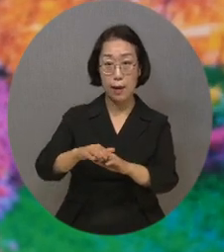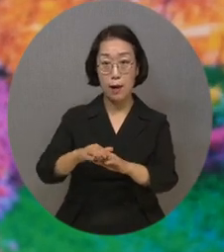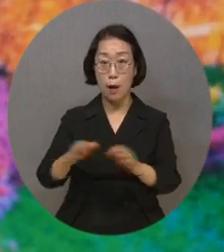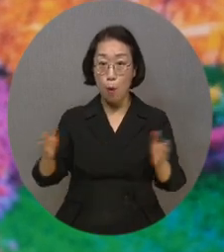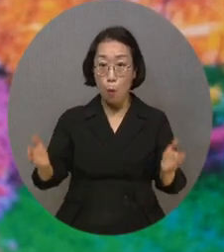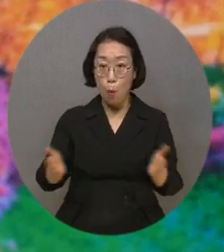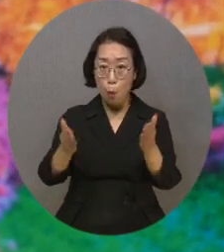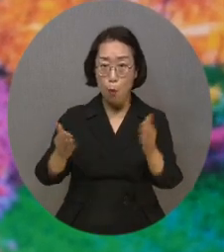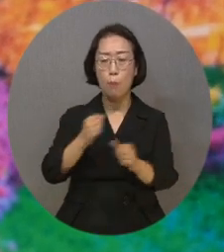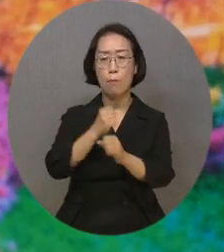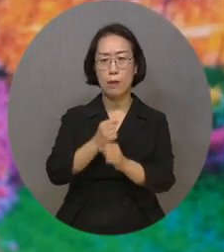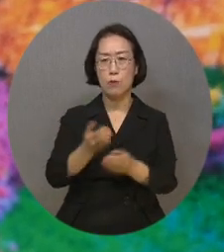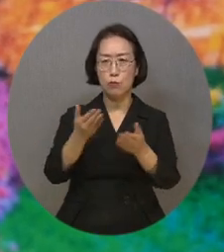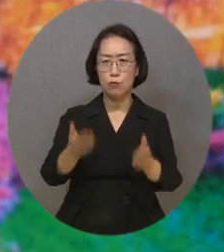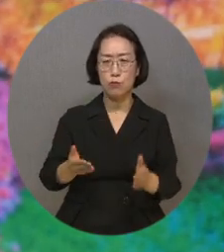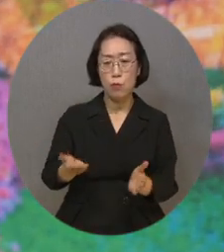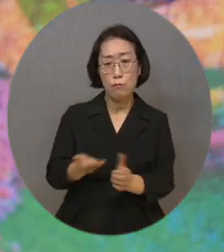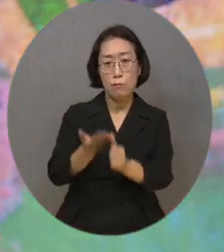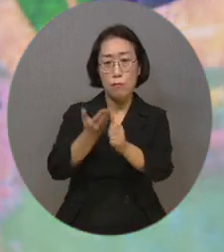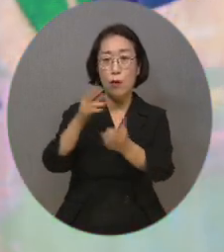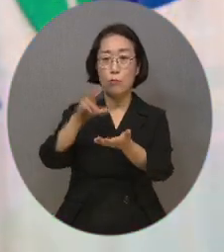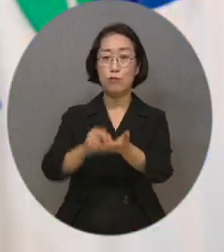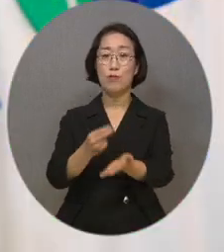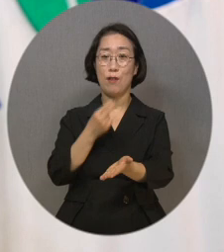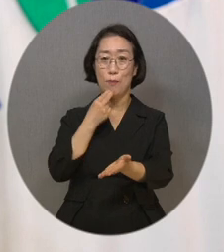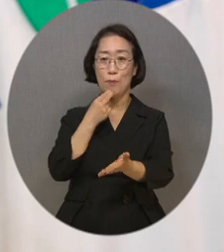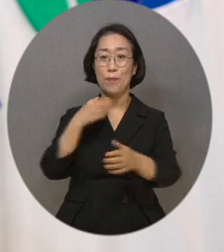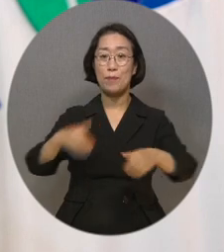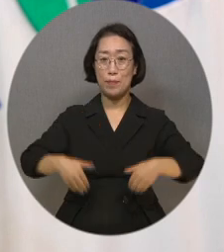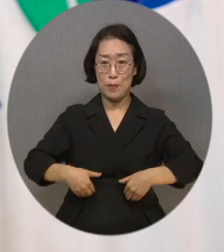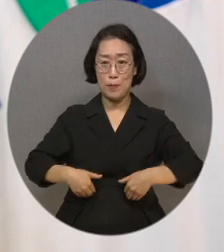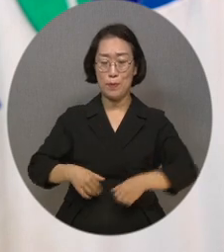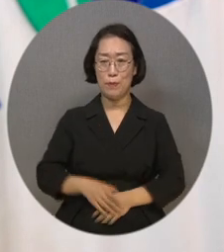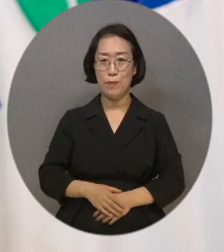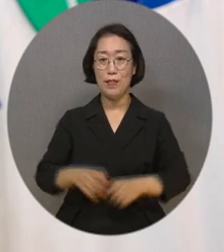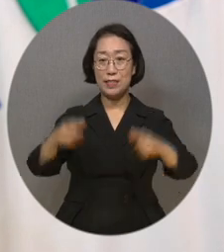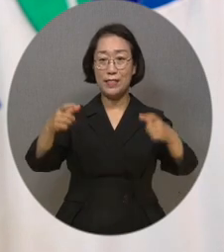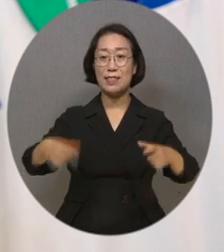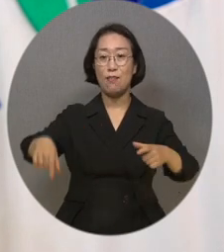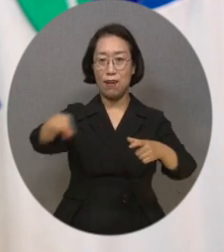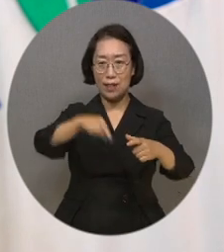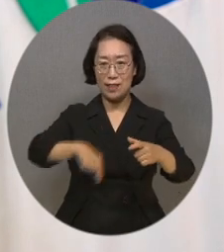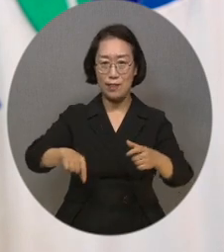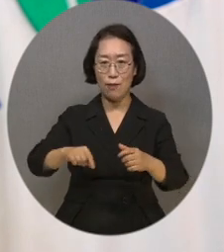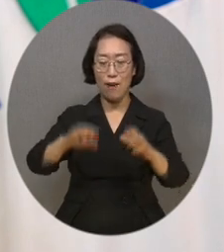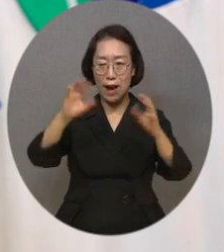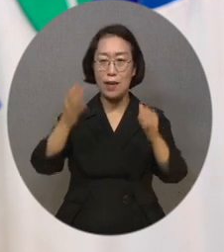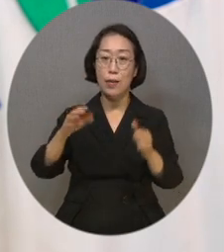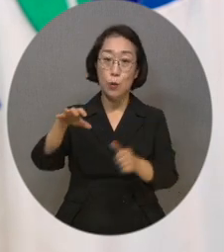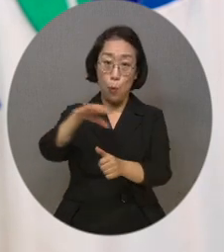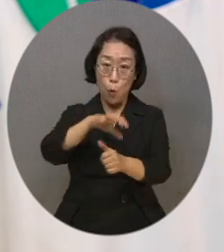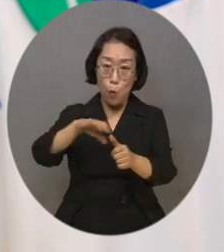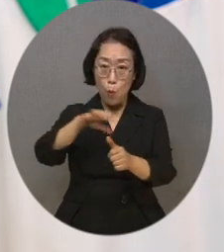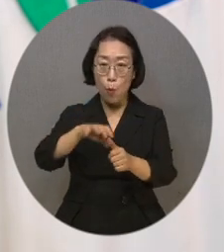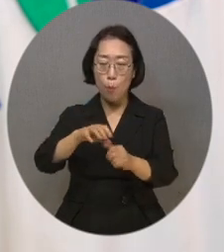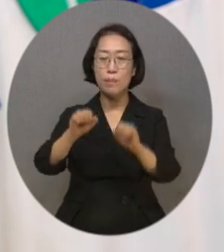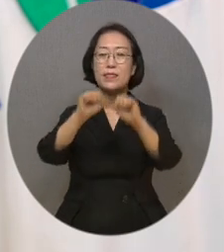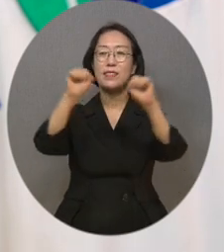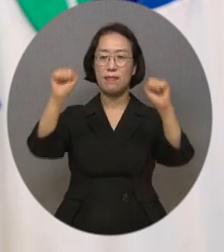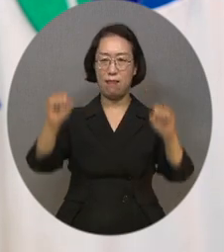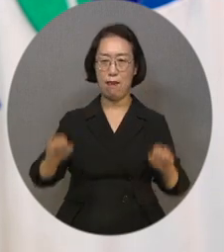크게 문제점이 없도록 해줘야 되는데 그러려면 이제 결국은 우리 지역 내에서 이제 아이 돌봄 시스템이라든가 또